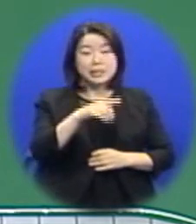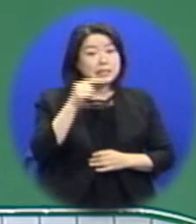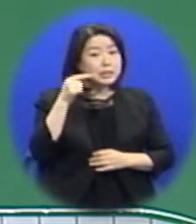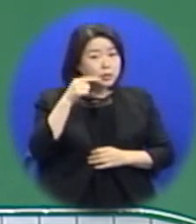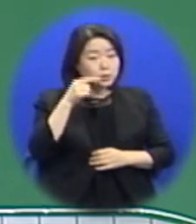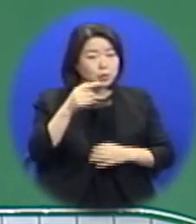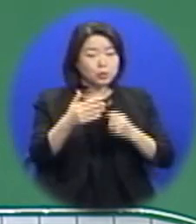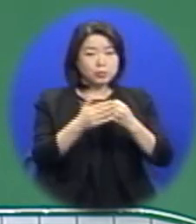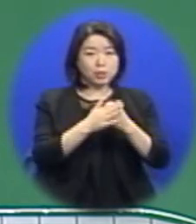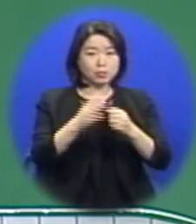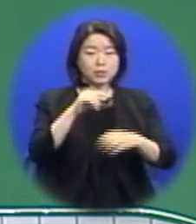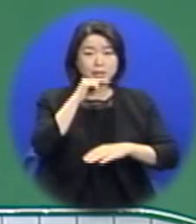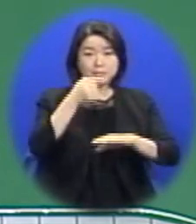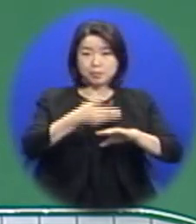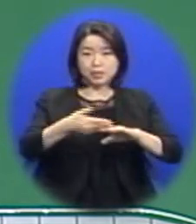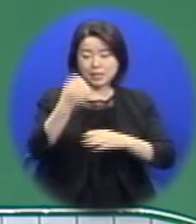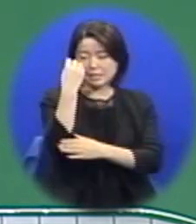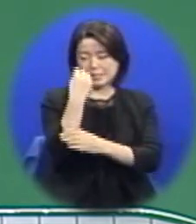썩지 않는 거죠.